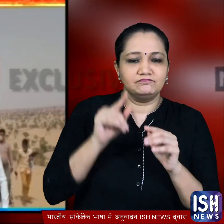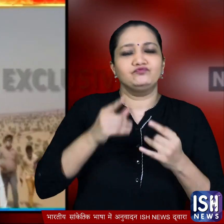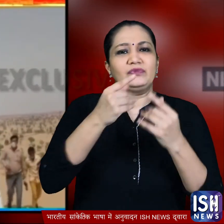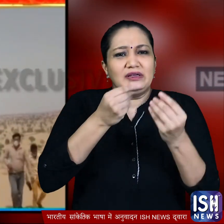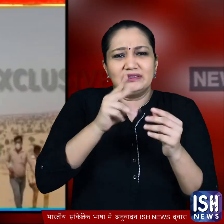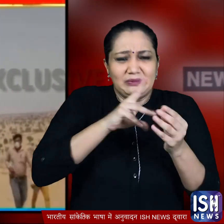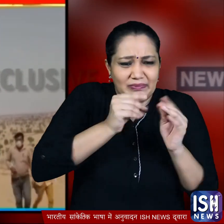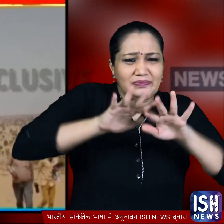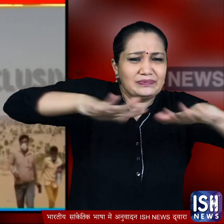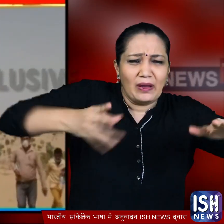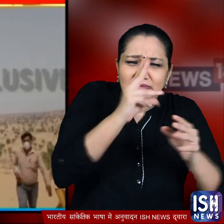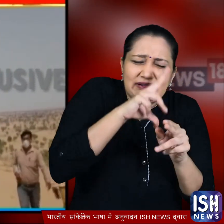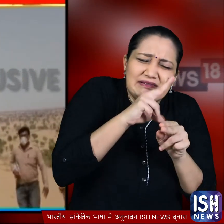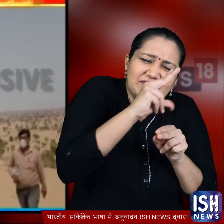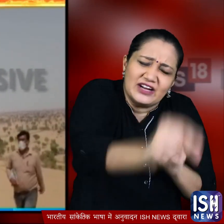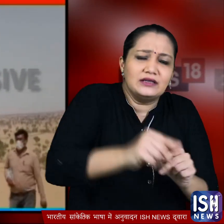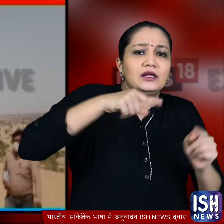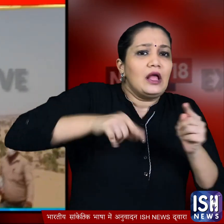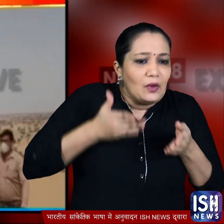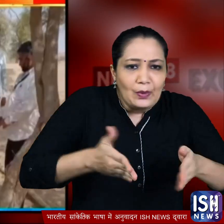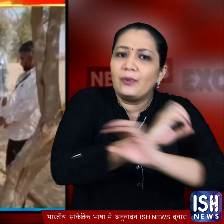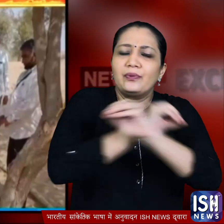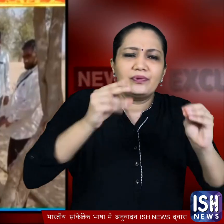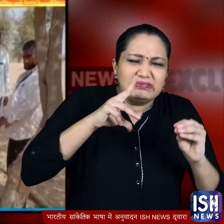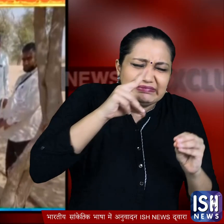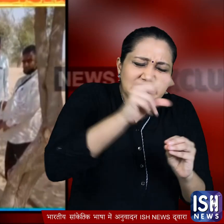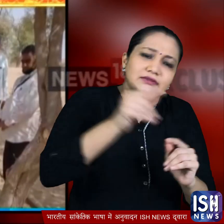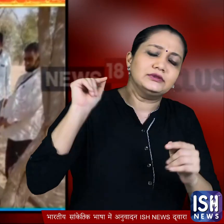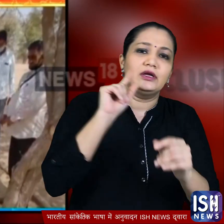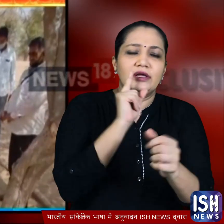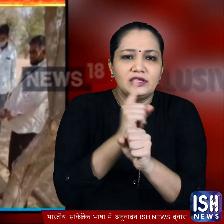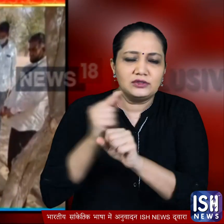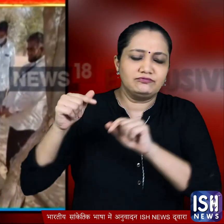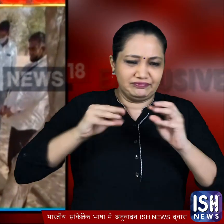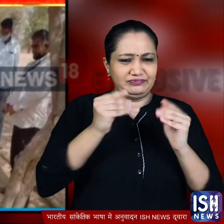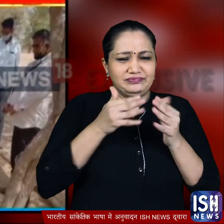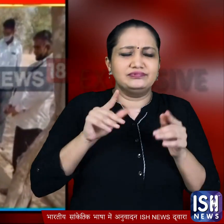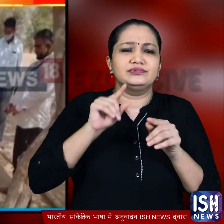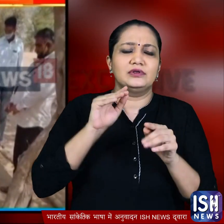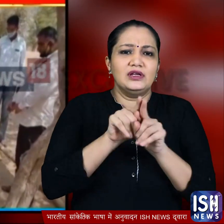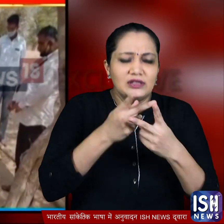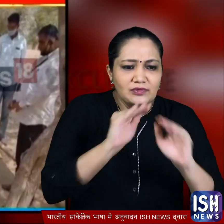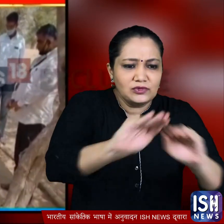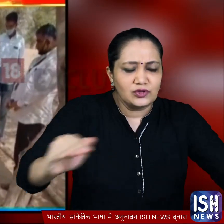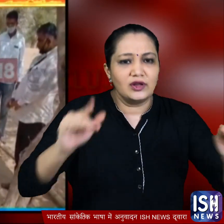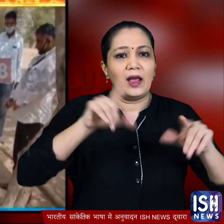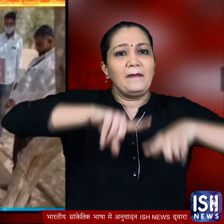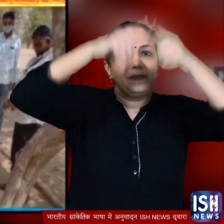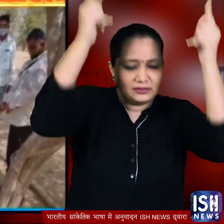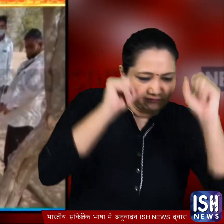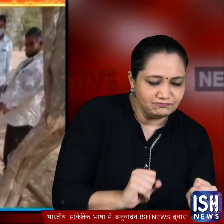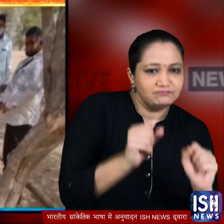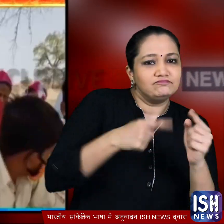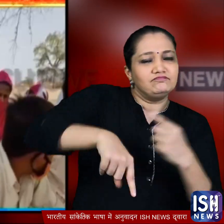जो रेत के बीचों बीच बसा है और वहां जाने के लिए कोई रास्ता भी नहीं है। एक तस्वीर में ये टीचर रेत से घिरे इस इलाके में कुछ बच्चों को एक पेड़ के